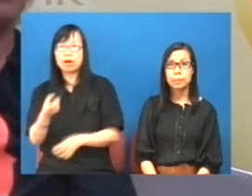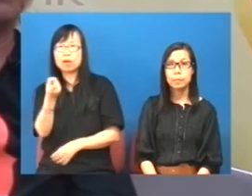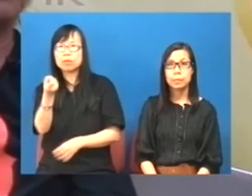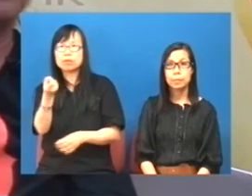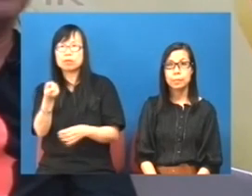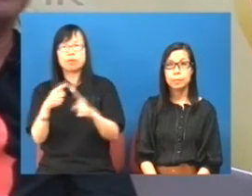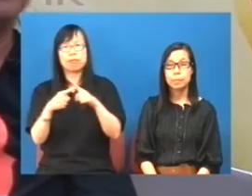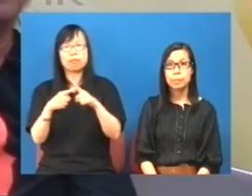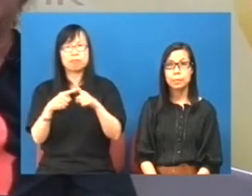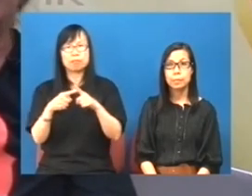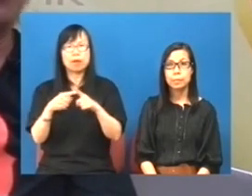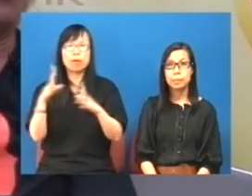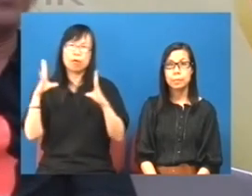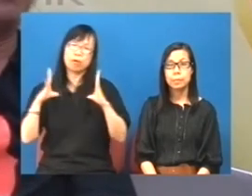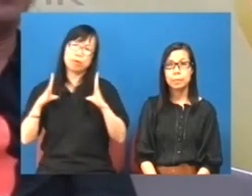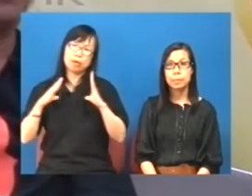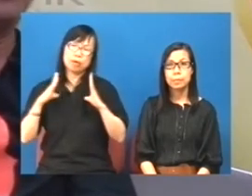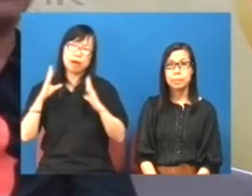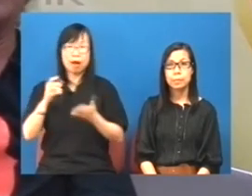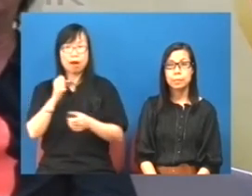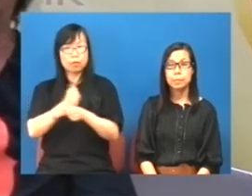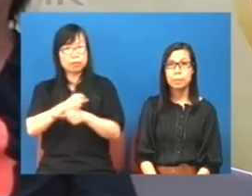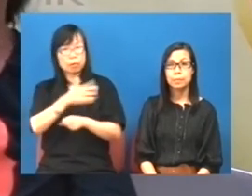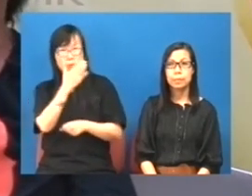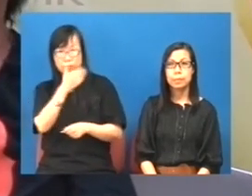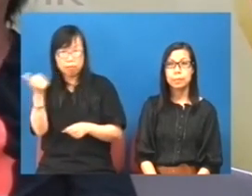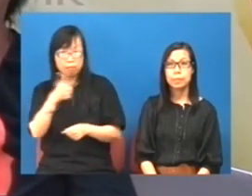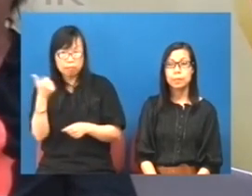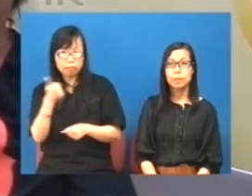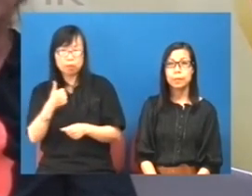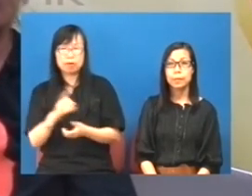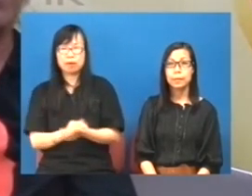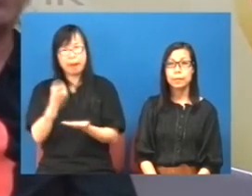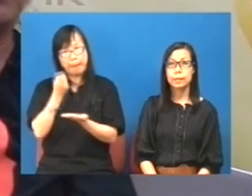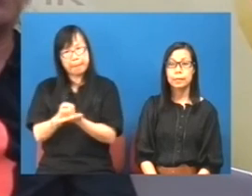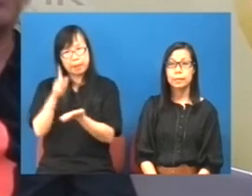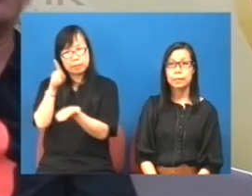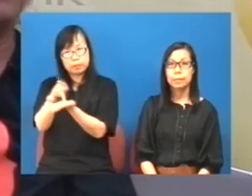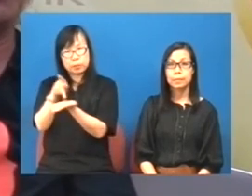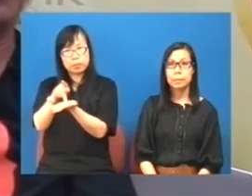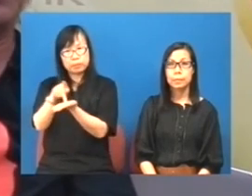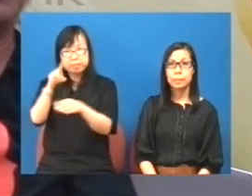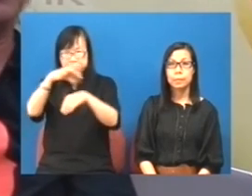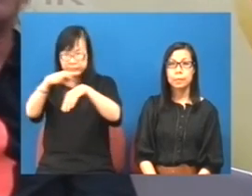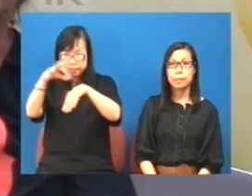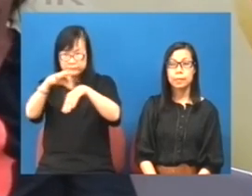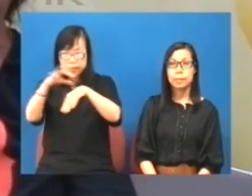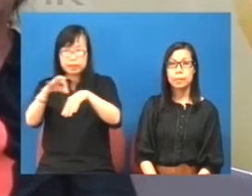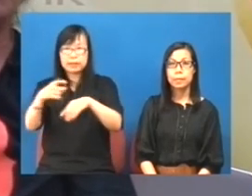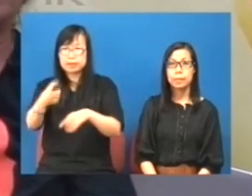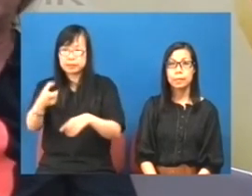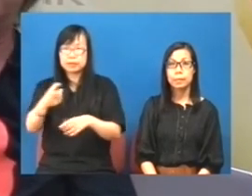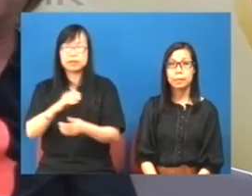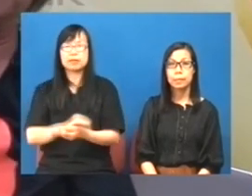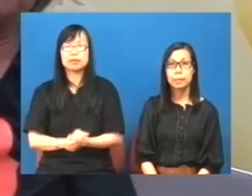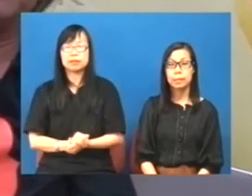享用搞得很漂亮即是我們便宜租租給他讓他省下成本讓他收